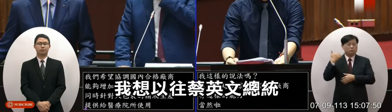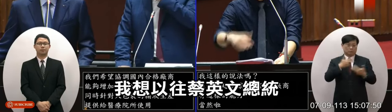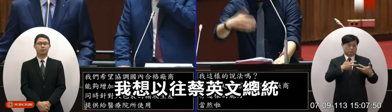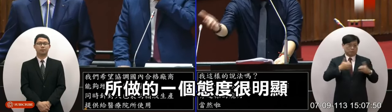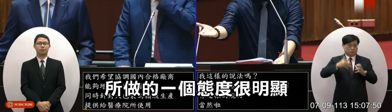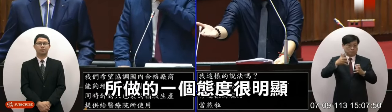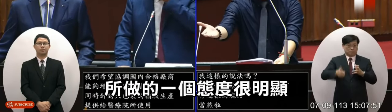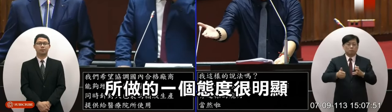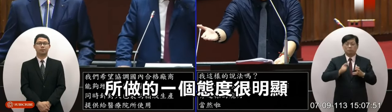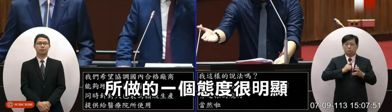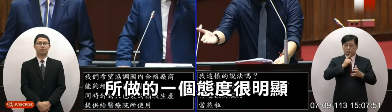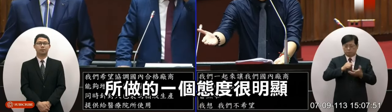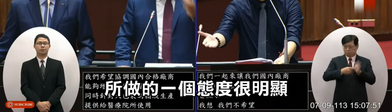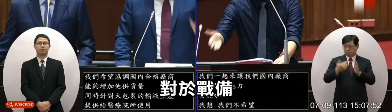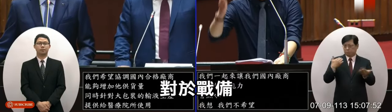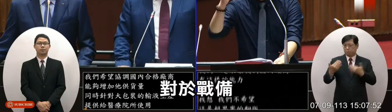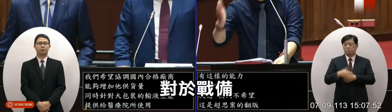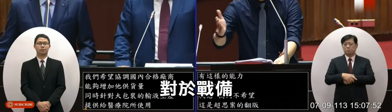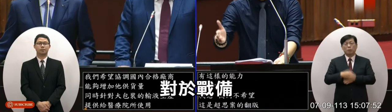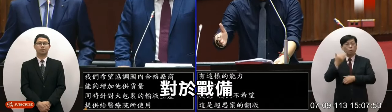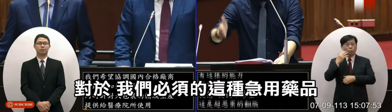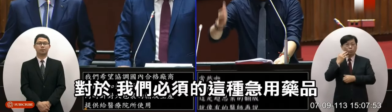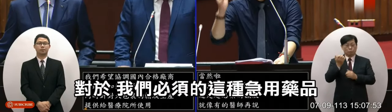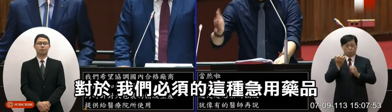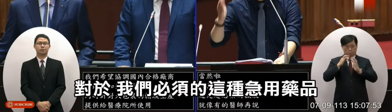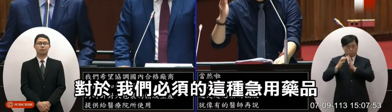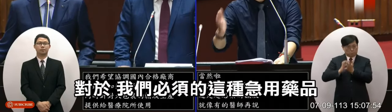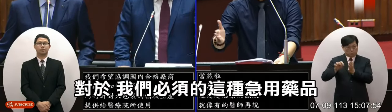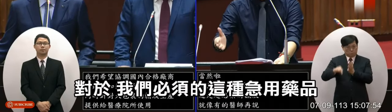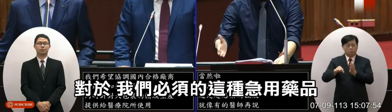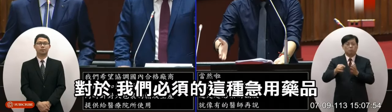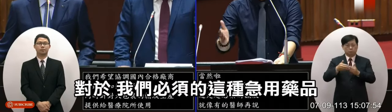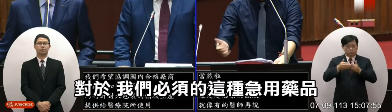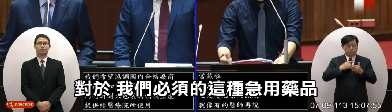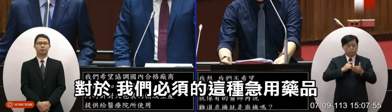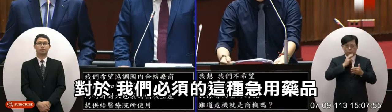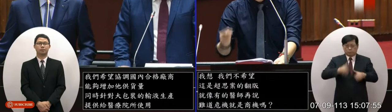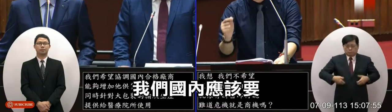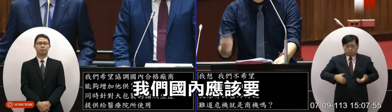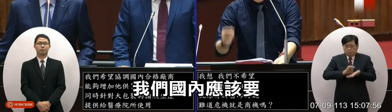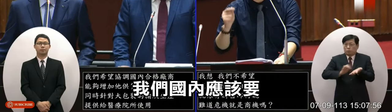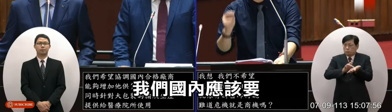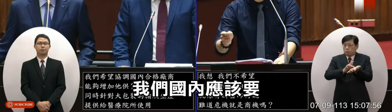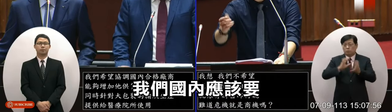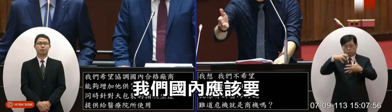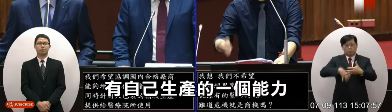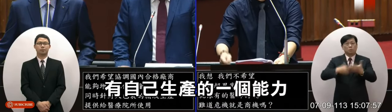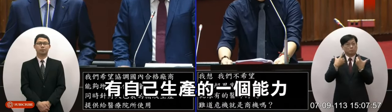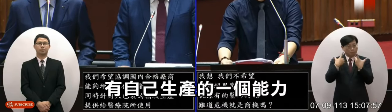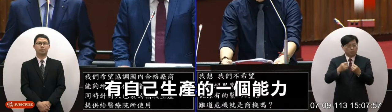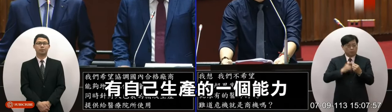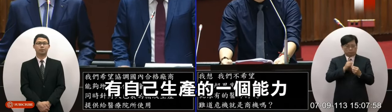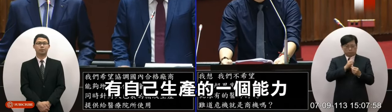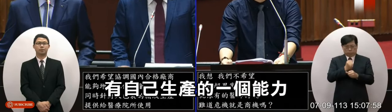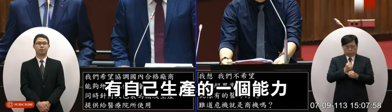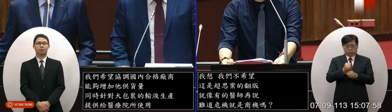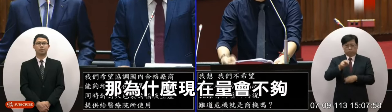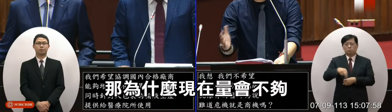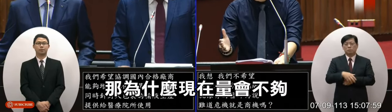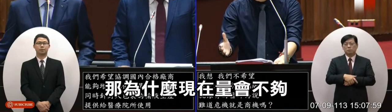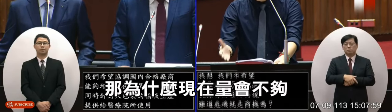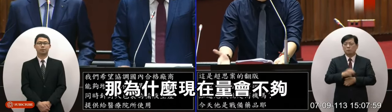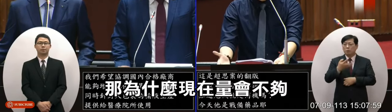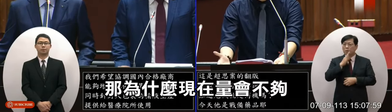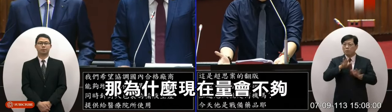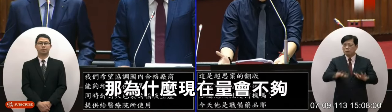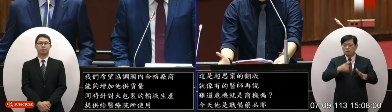总统所做的一个态度很明显，对于战备，对于我们必须的这种急用药品，我们国内应该要有自己生产的一个能力啊。那